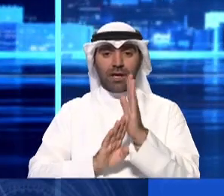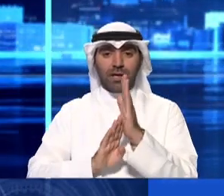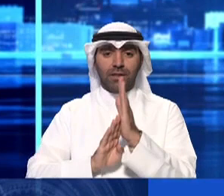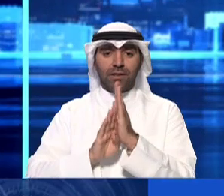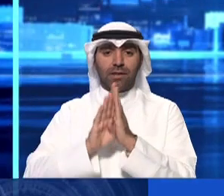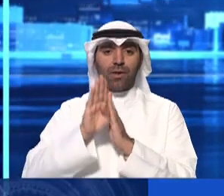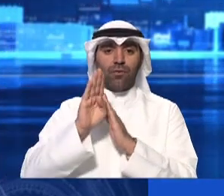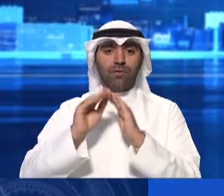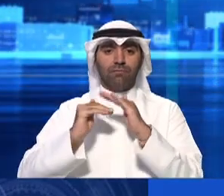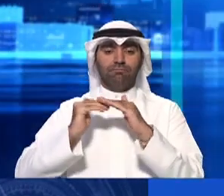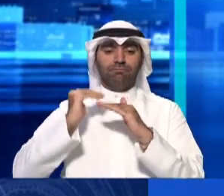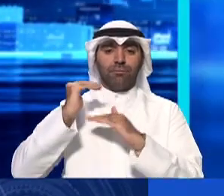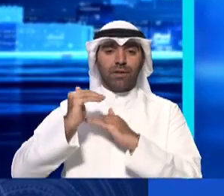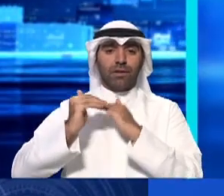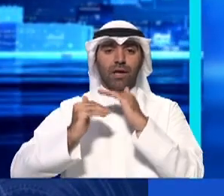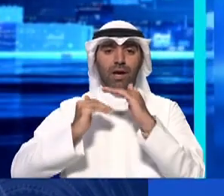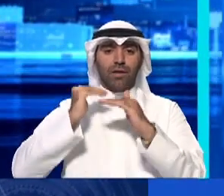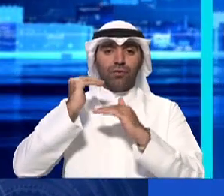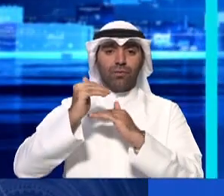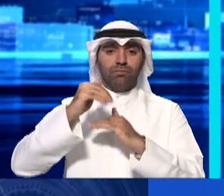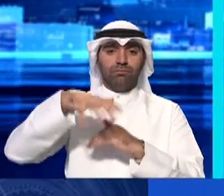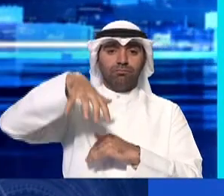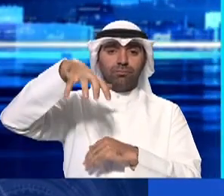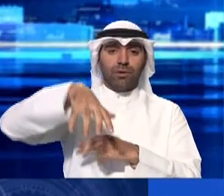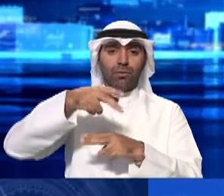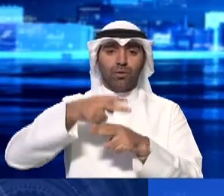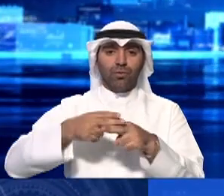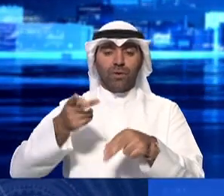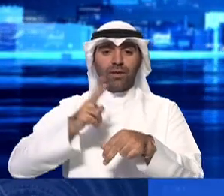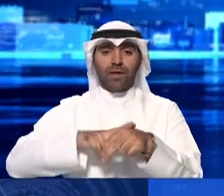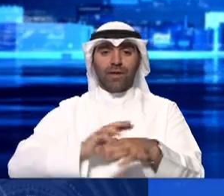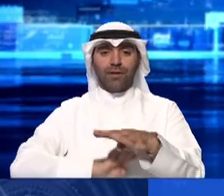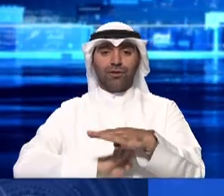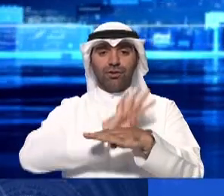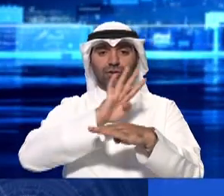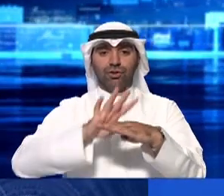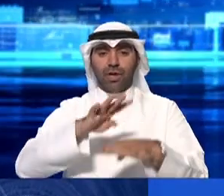في بلدنا الكويت وكل ما يصبو إليه شعبنا من آمال